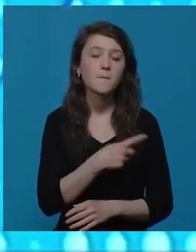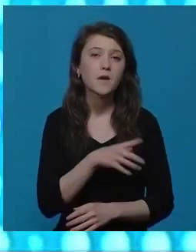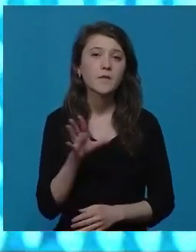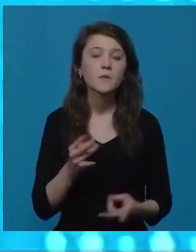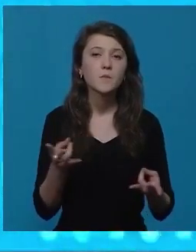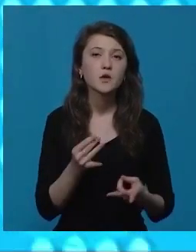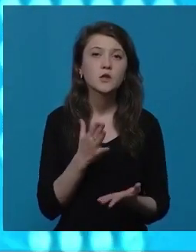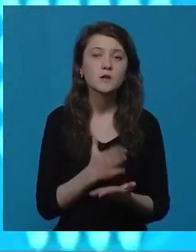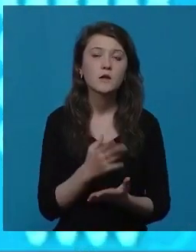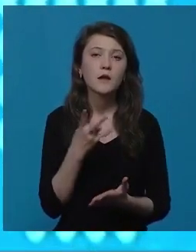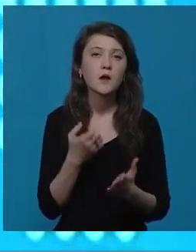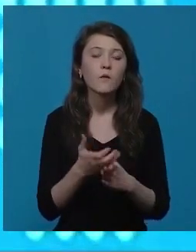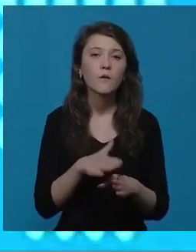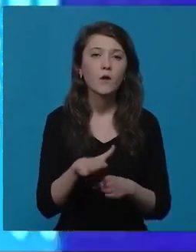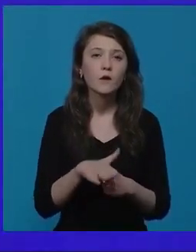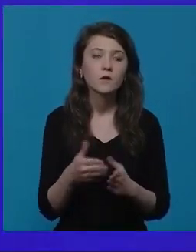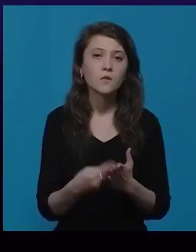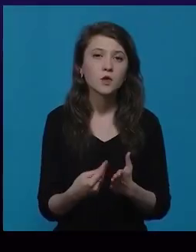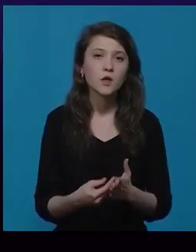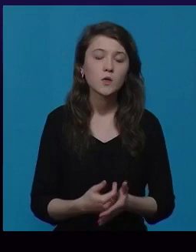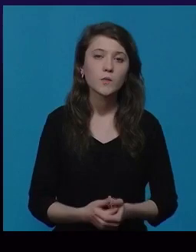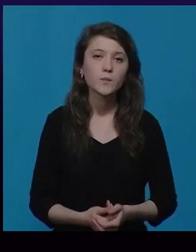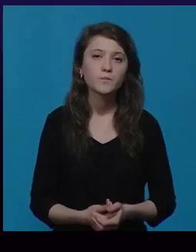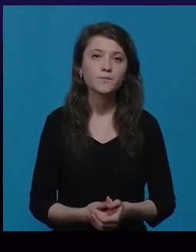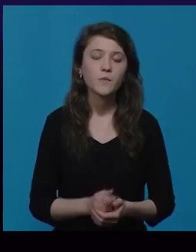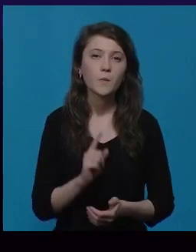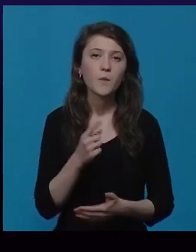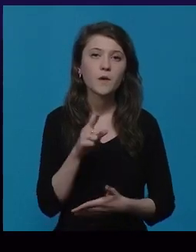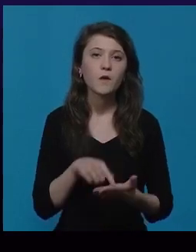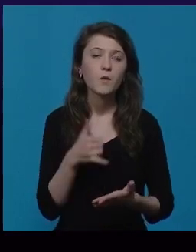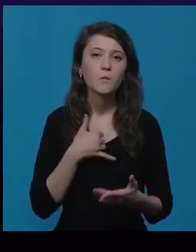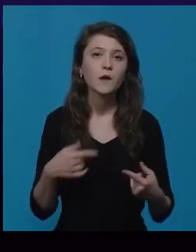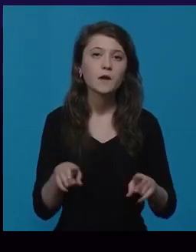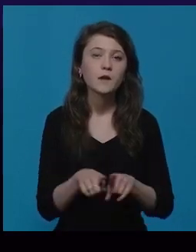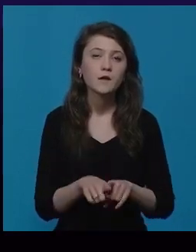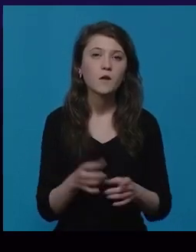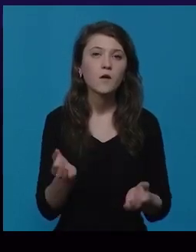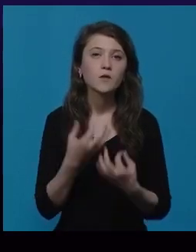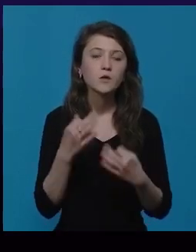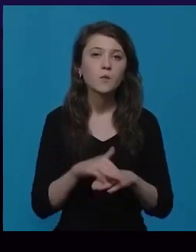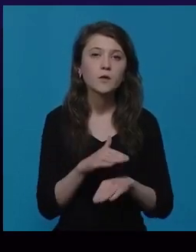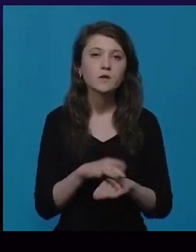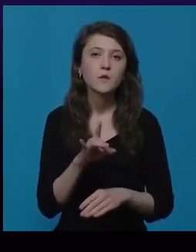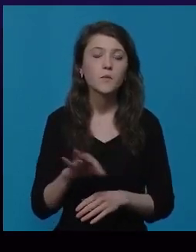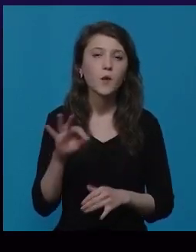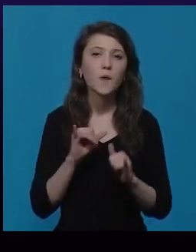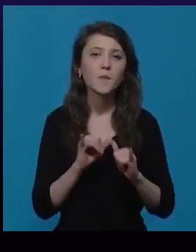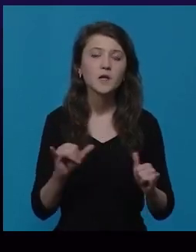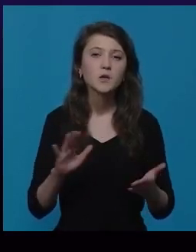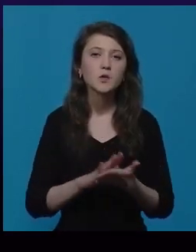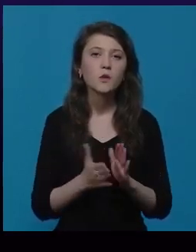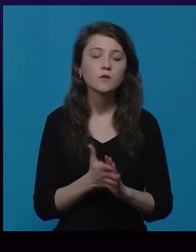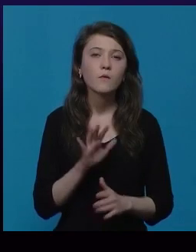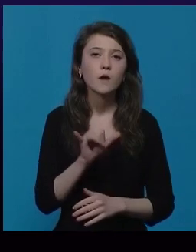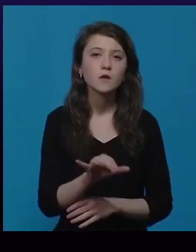є недовиконання бюджету громади. Перше питання у мене таке. Розкажіть, будь ласка, про епідеміологічну ситуацію у